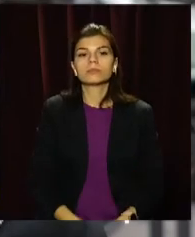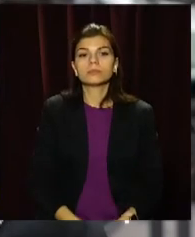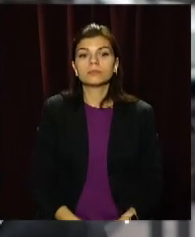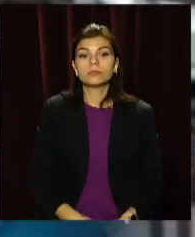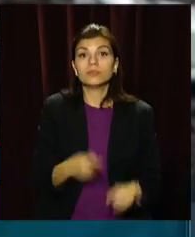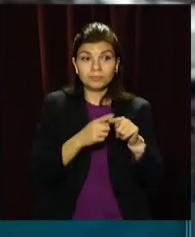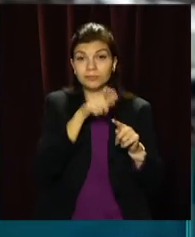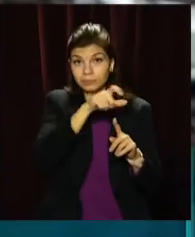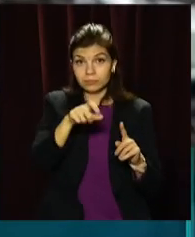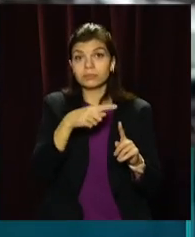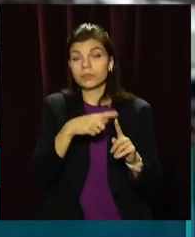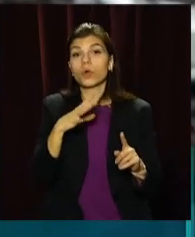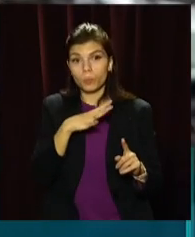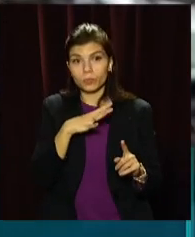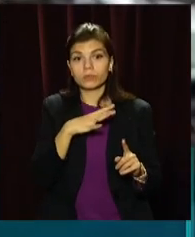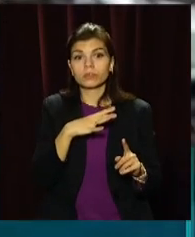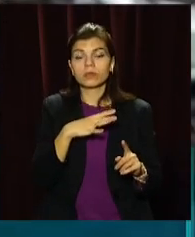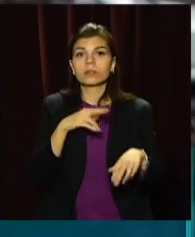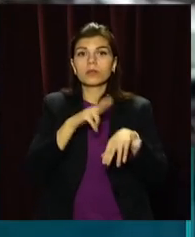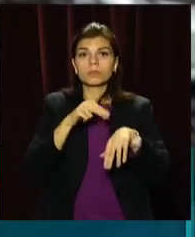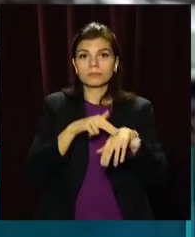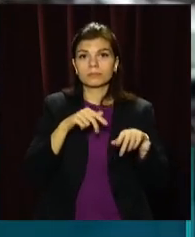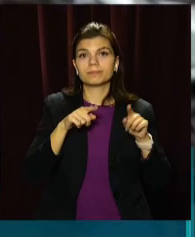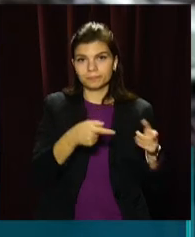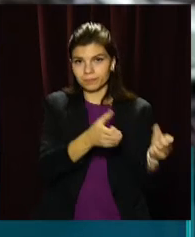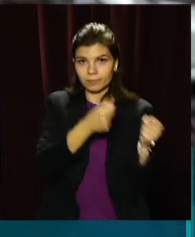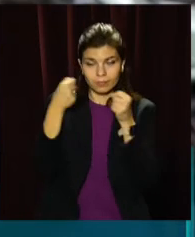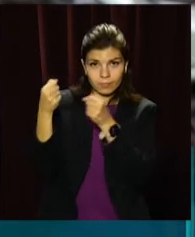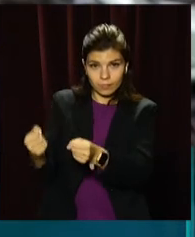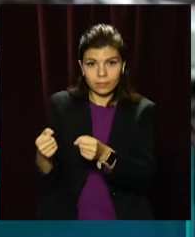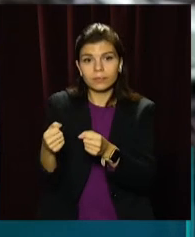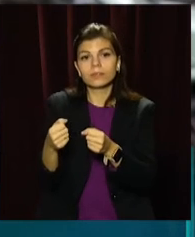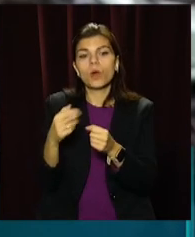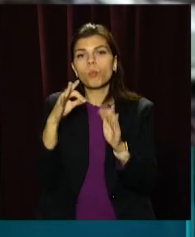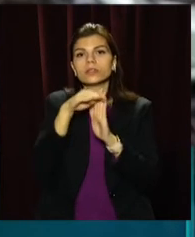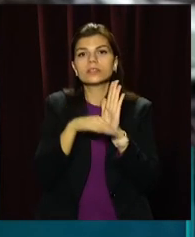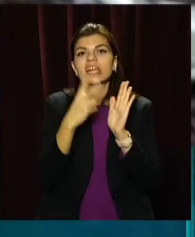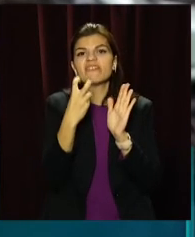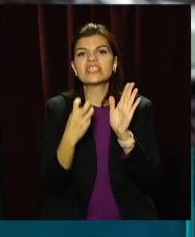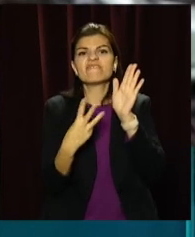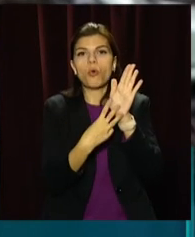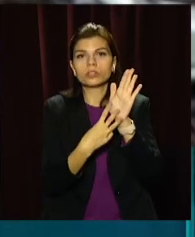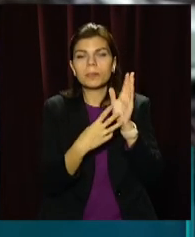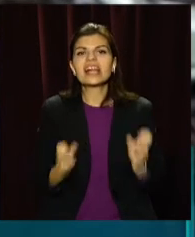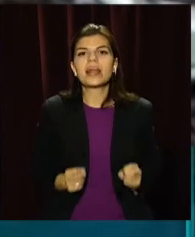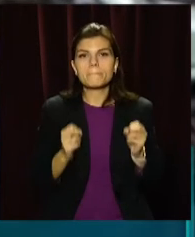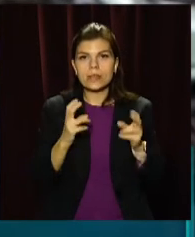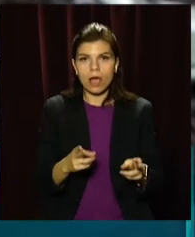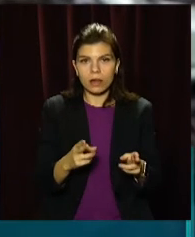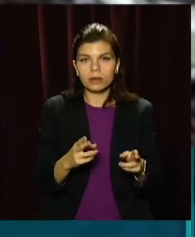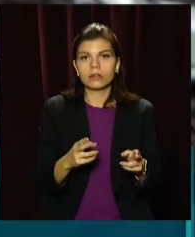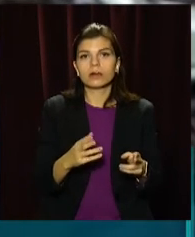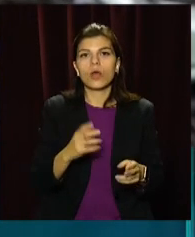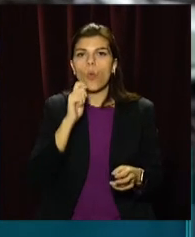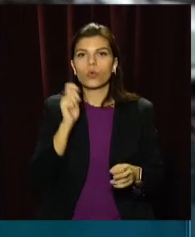Вказаних осіб було доставлено до Дніпровського відділу поліції та затримано в порядку статті 208 Кримінально-процесуального